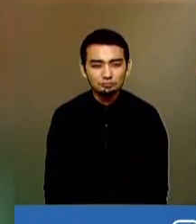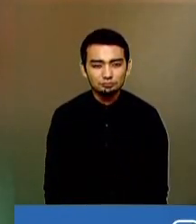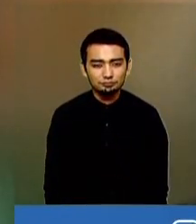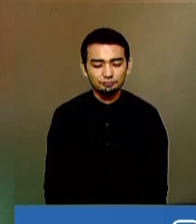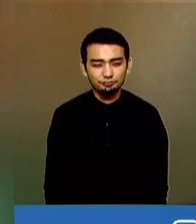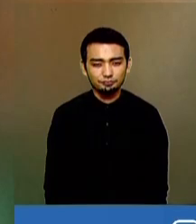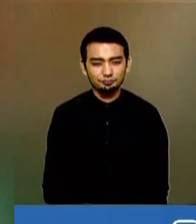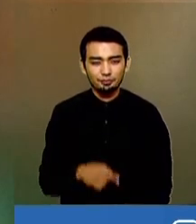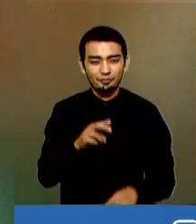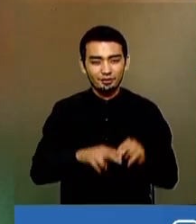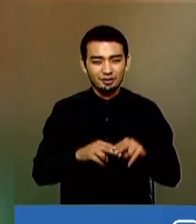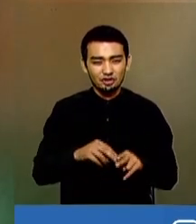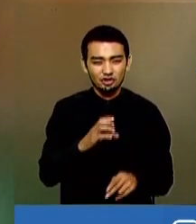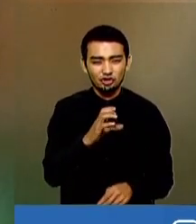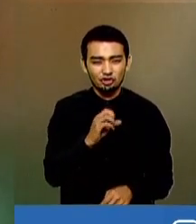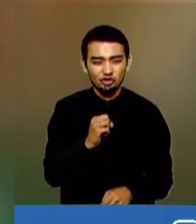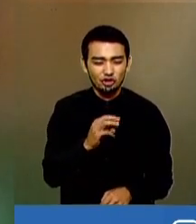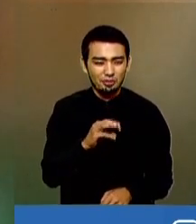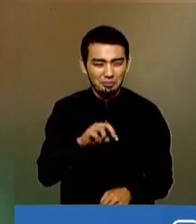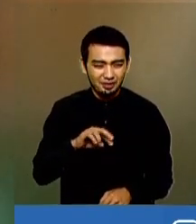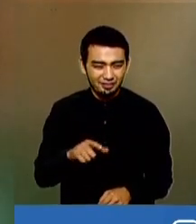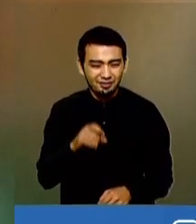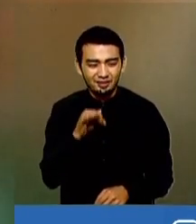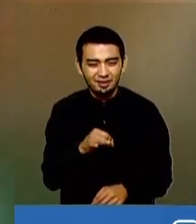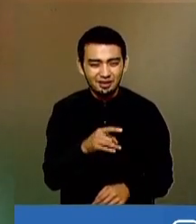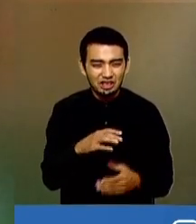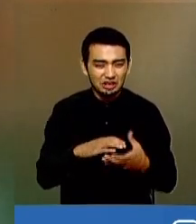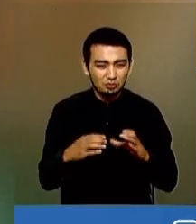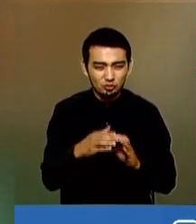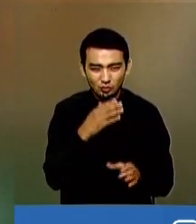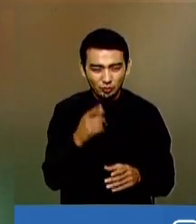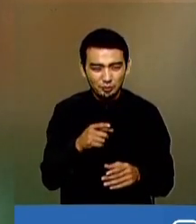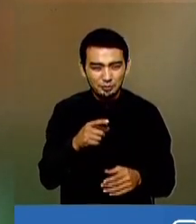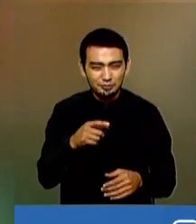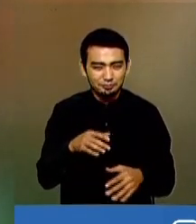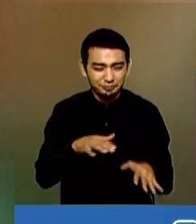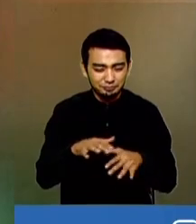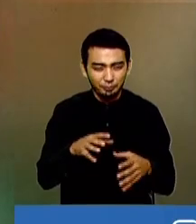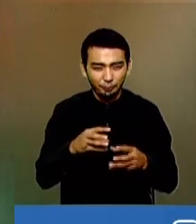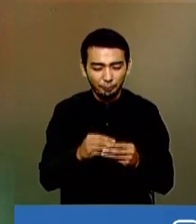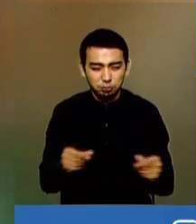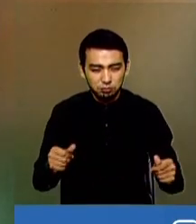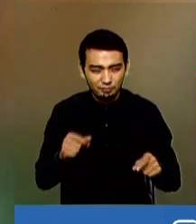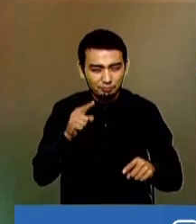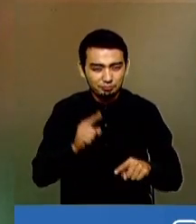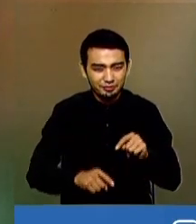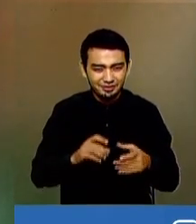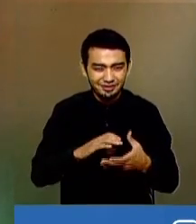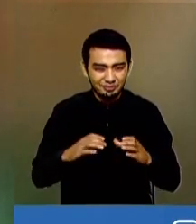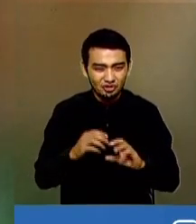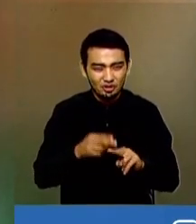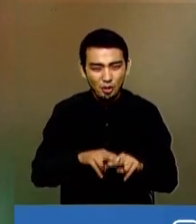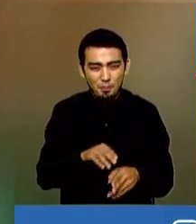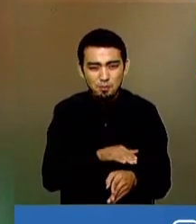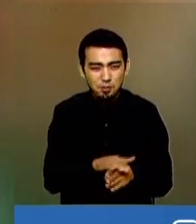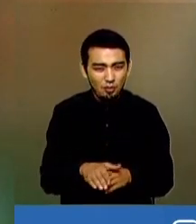Местные строят из щебня и сырцового кирпича. При обрушении они превращаются в тонны мелких камней и пыли. Как правило, там вообще не остается